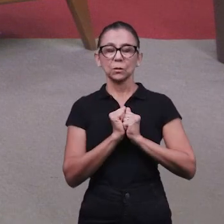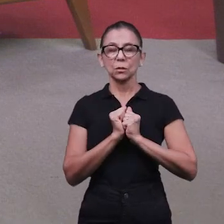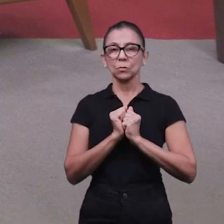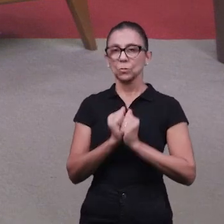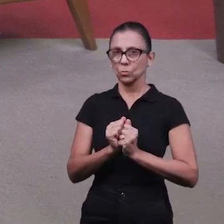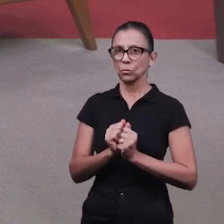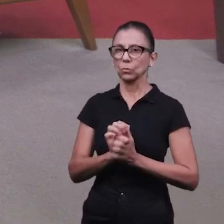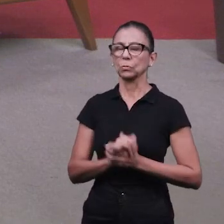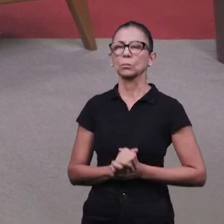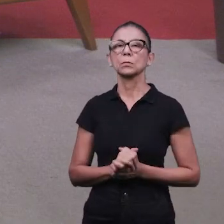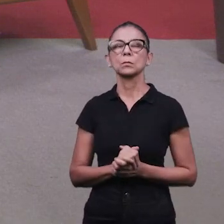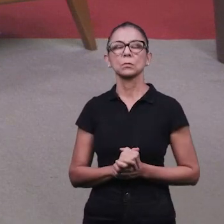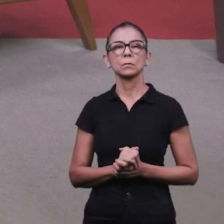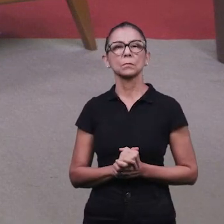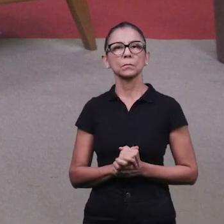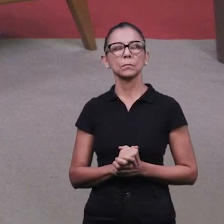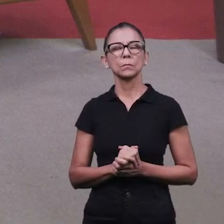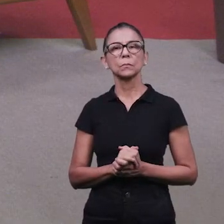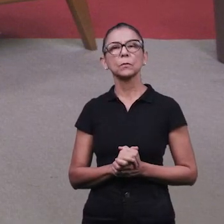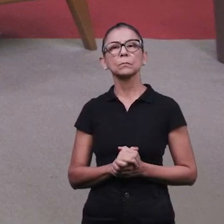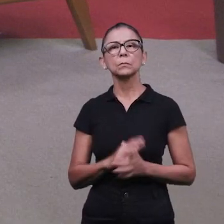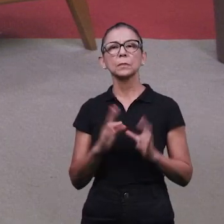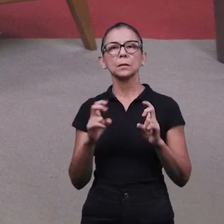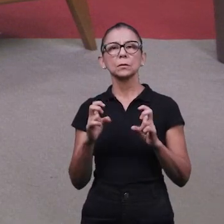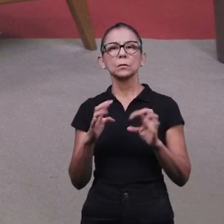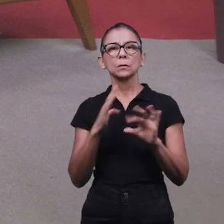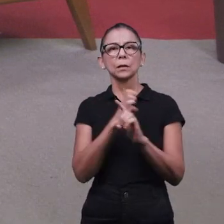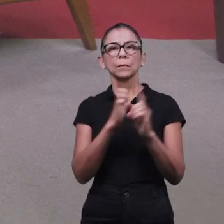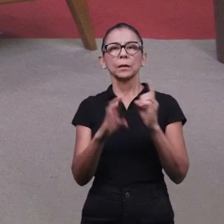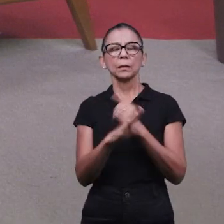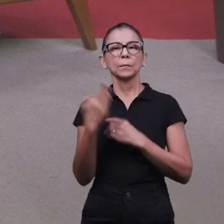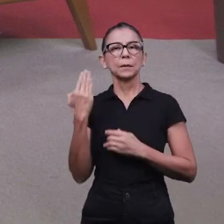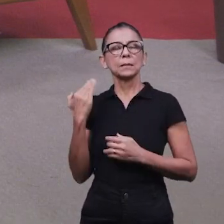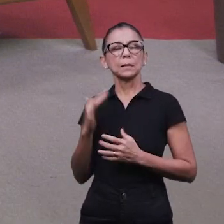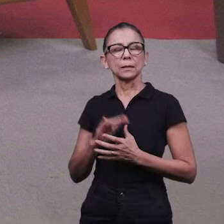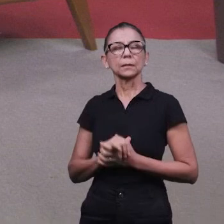moi, nous sommes ensemble ici pour traiter les sujets de la dernière école